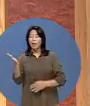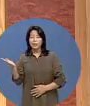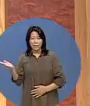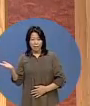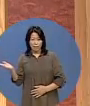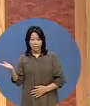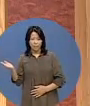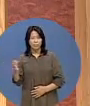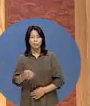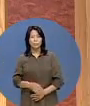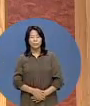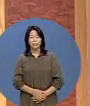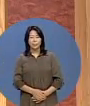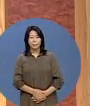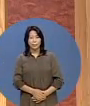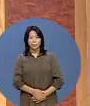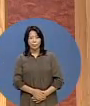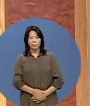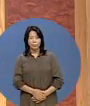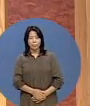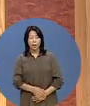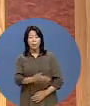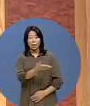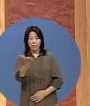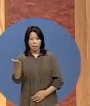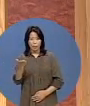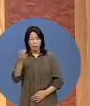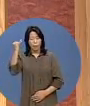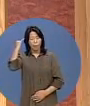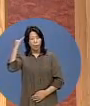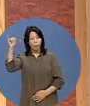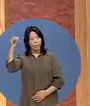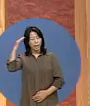74-9100 もご利用いただけます。皆